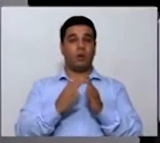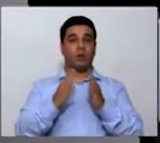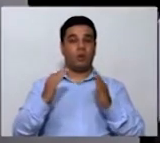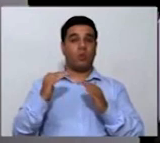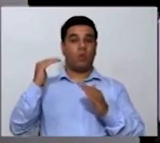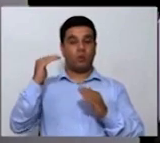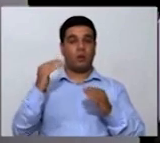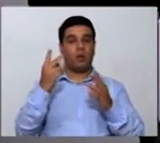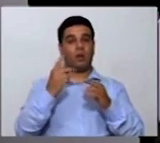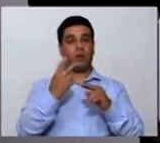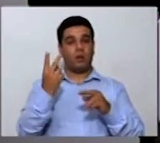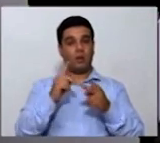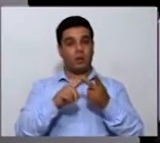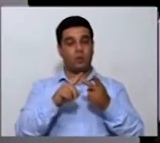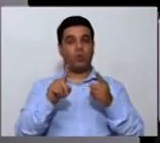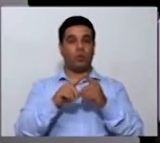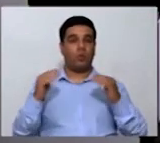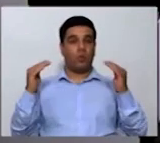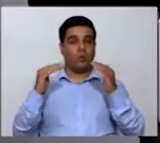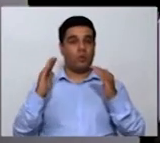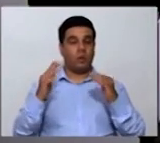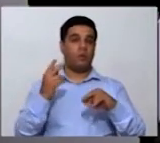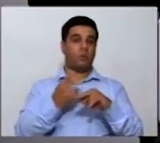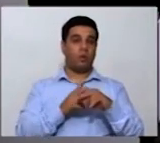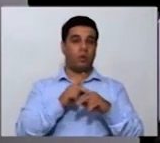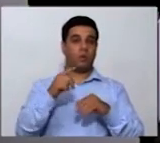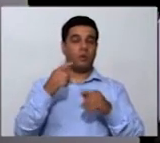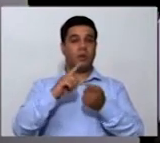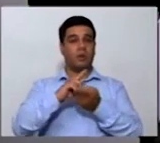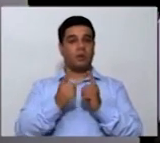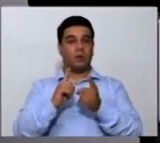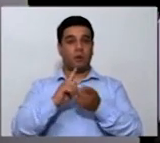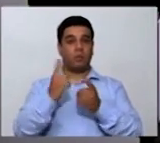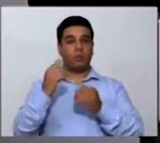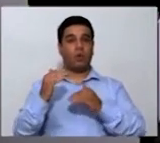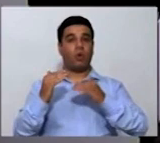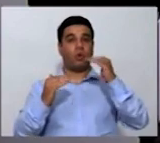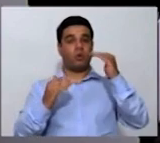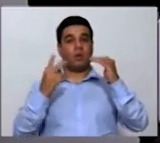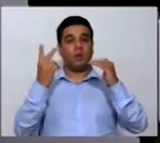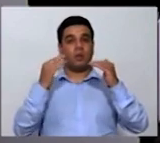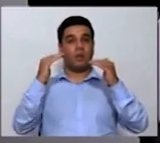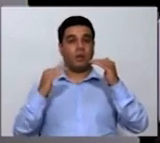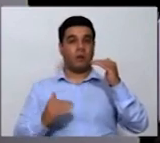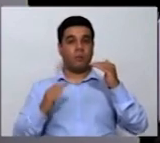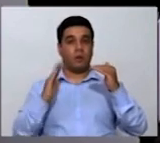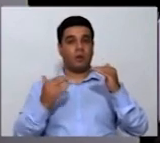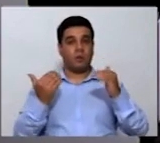o'sganda ikkinchisi ham o'sadi. Teskari proporsional miqdorda biror bir kattalik oshganda ikkinchisi